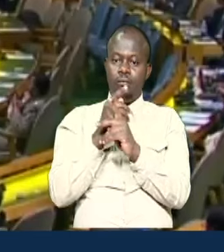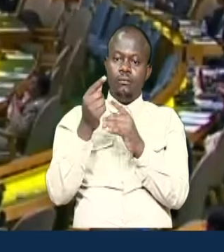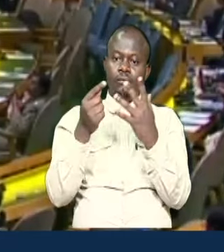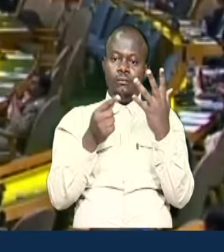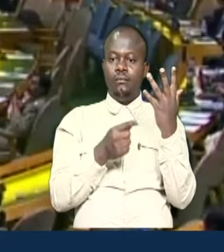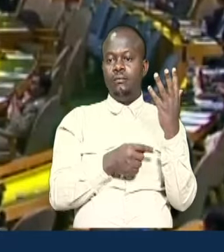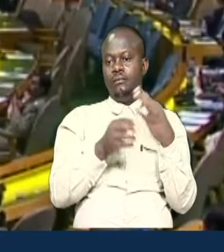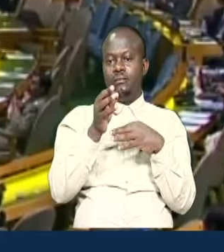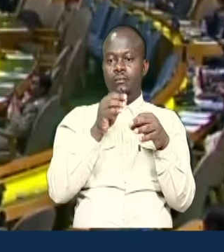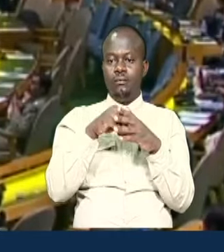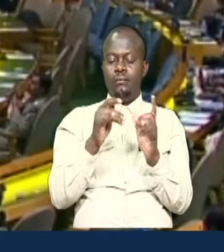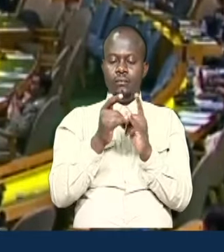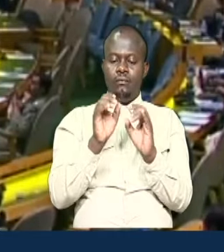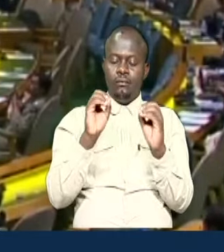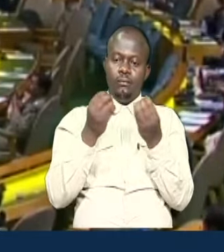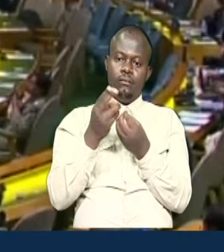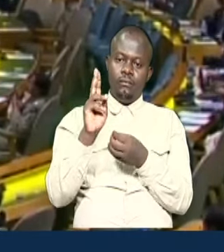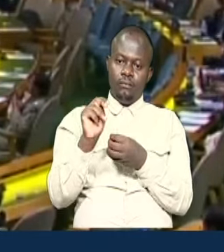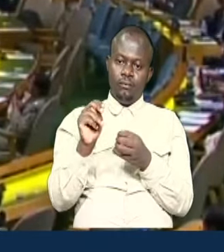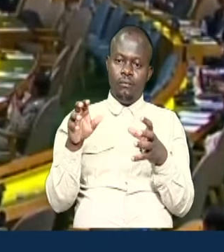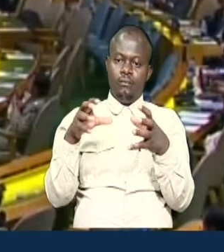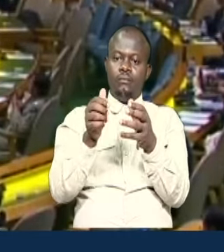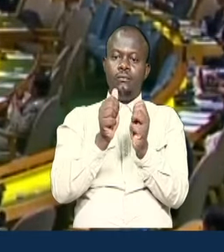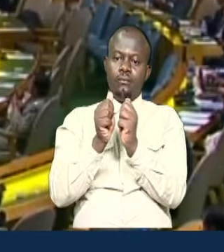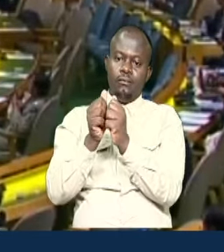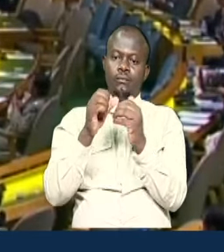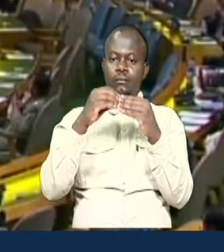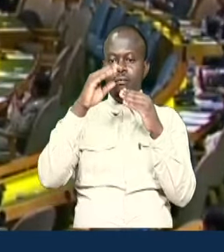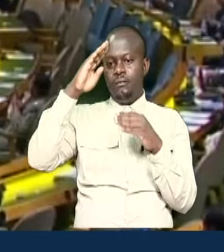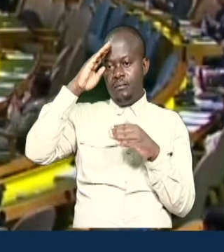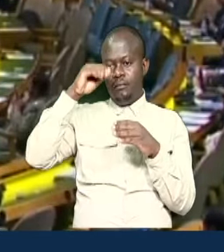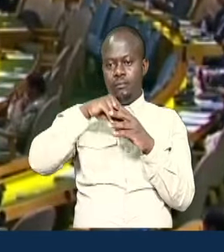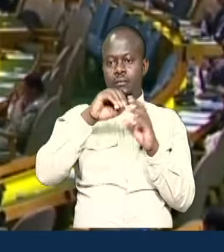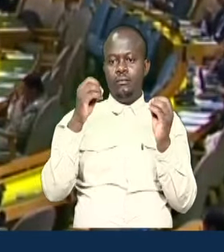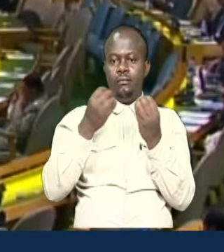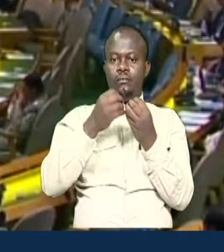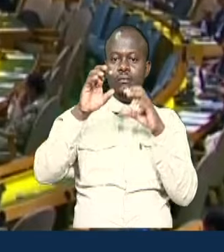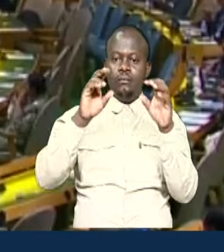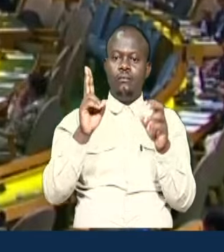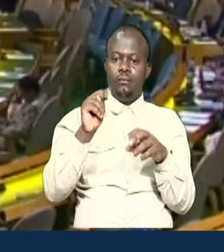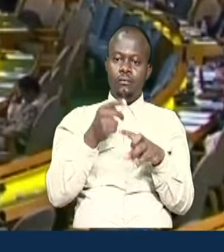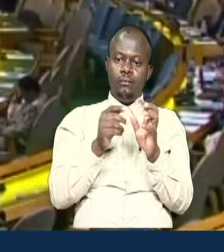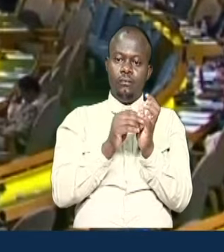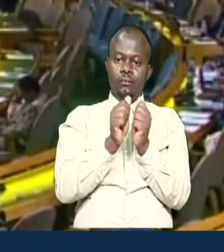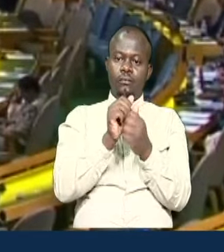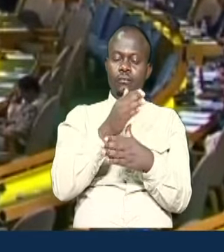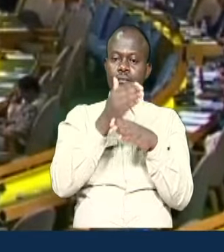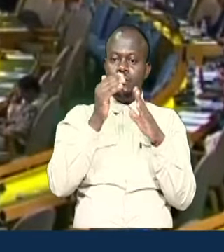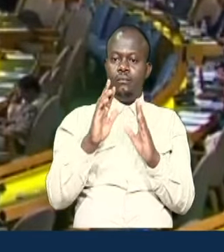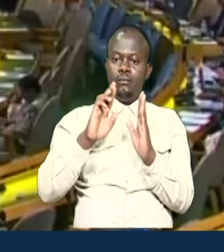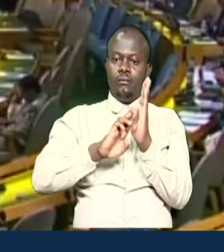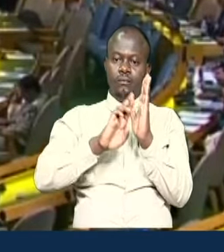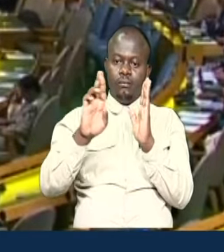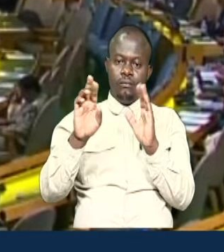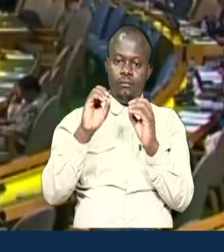rero byagarutsweho mu nama y'umuryango w'abibumbye ihuriza hamwe abayobozi ba polisi mu muryango w'abibumbye hamwe n'abaminisitiri n'abahagarariye imiryango